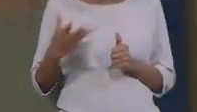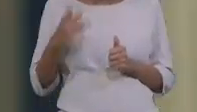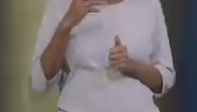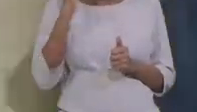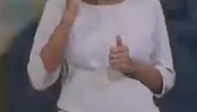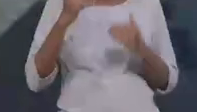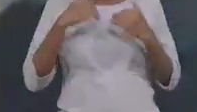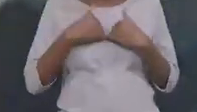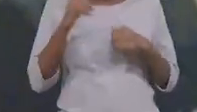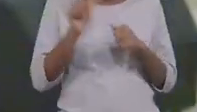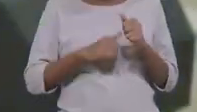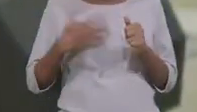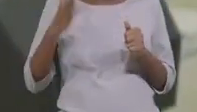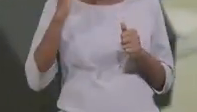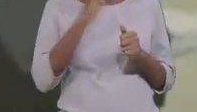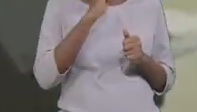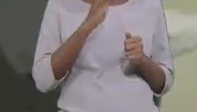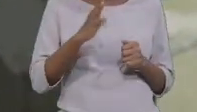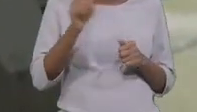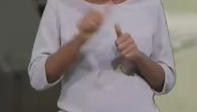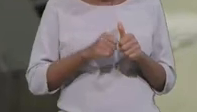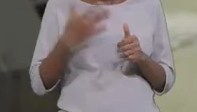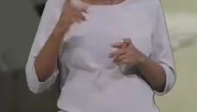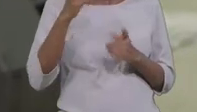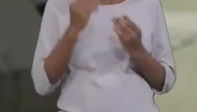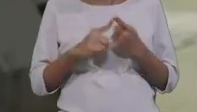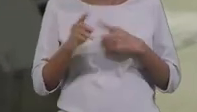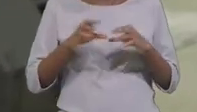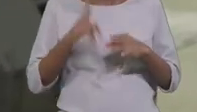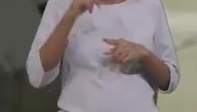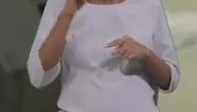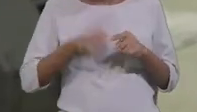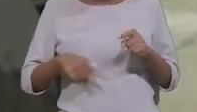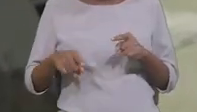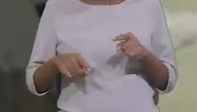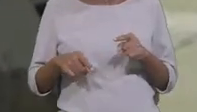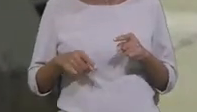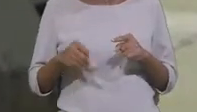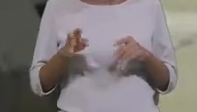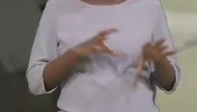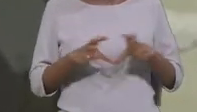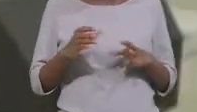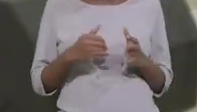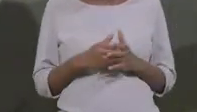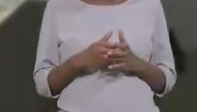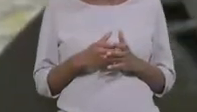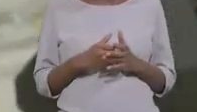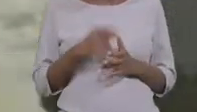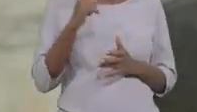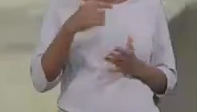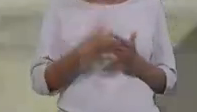pas ce que vous devriez avoir, tout ce que vous devez être, tout ce que vous devez faire, vous ne pouvez pas le